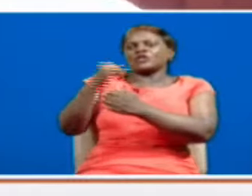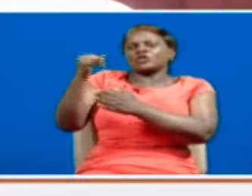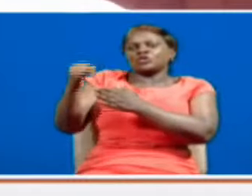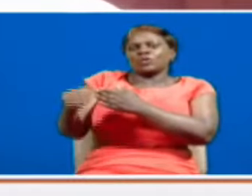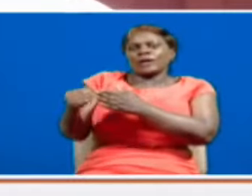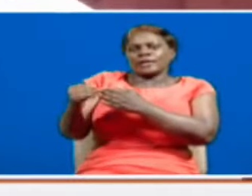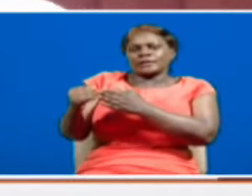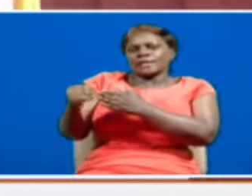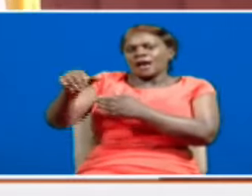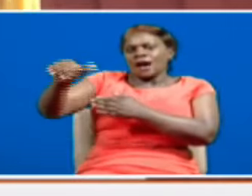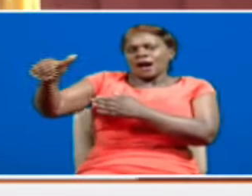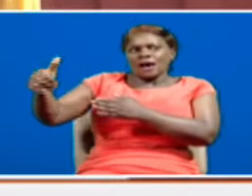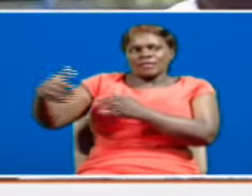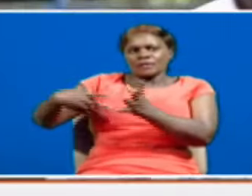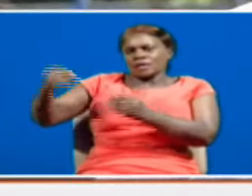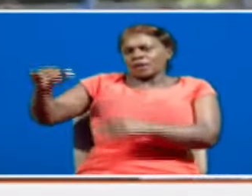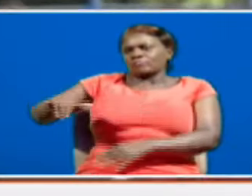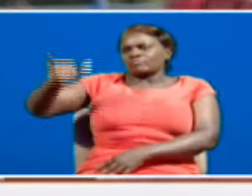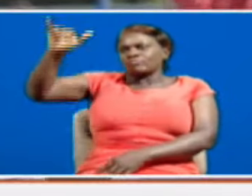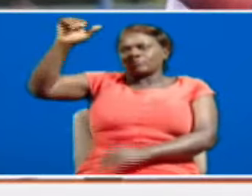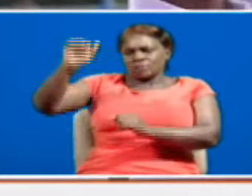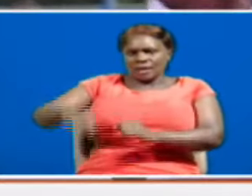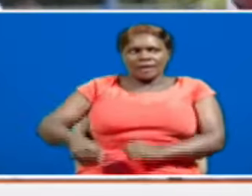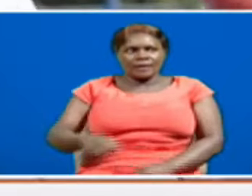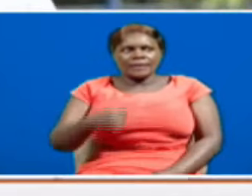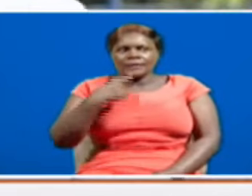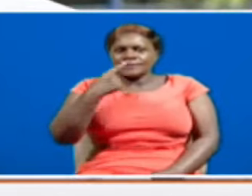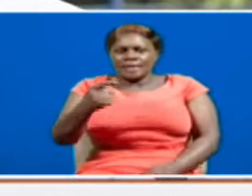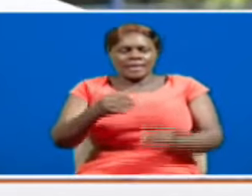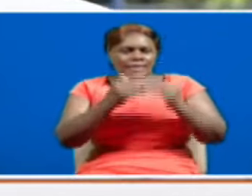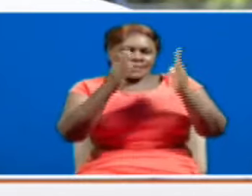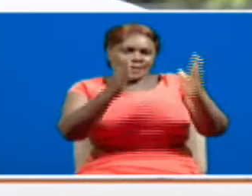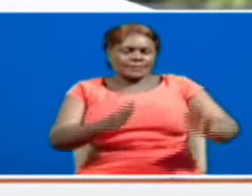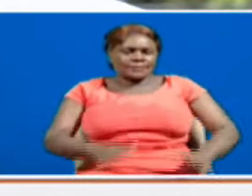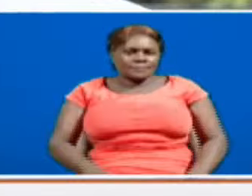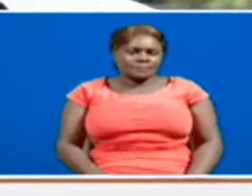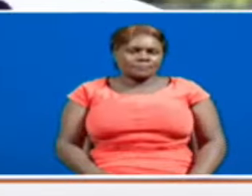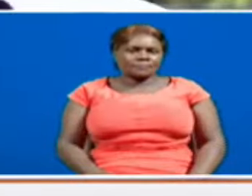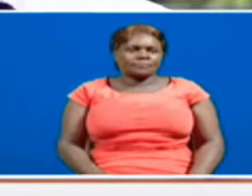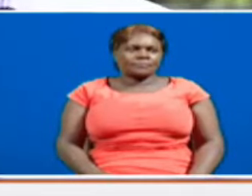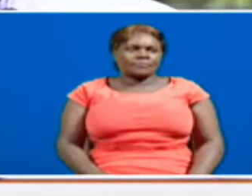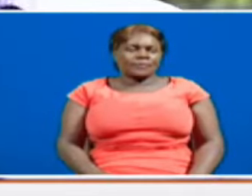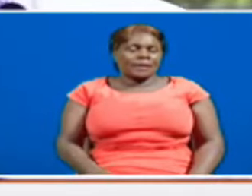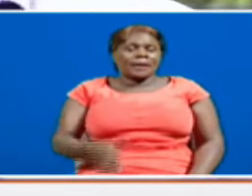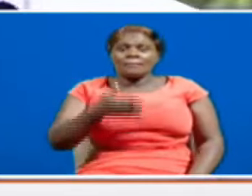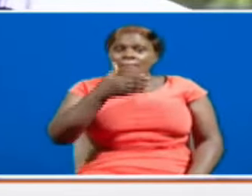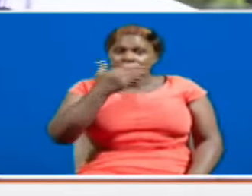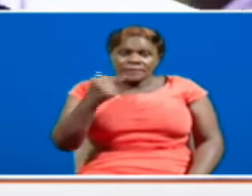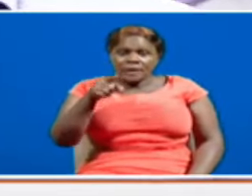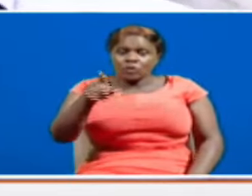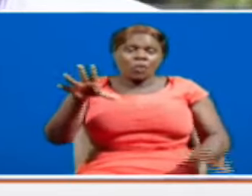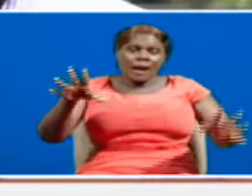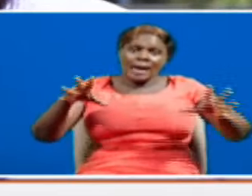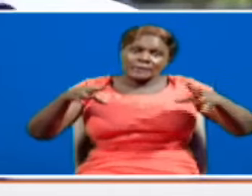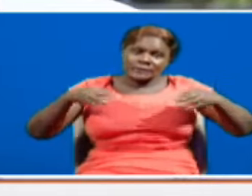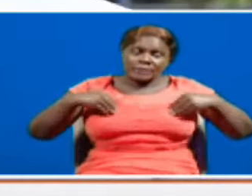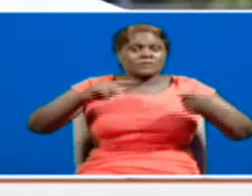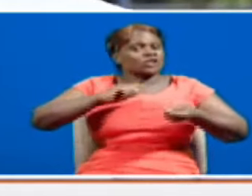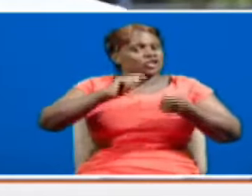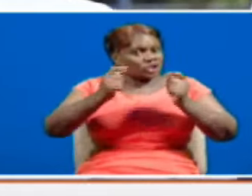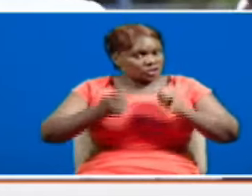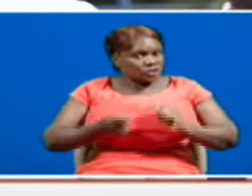ya Jubilee insurance ya kumpeleka ngambo. Mimi niambie viongozi, itakuwa vizuri kukubali a